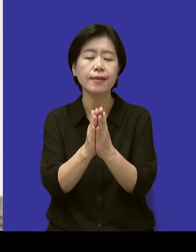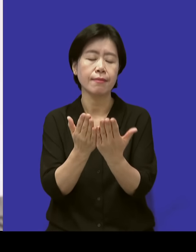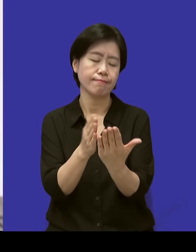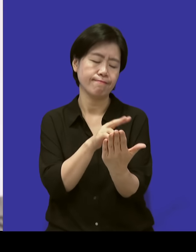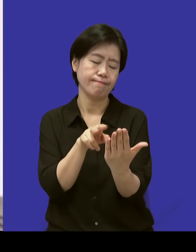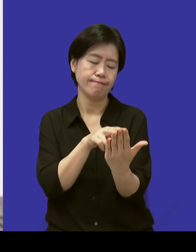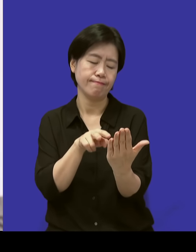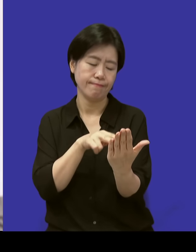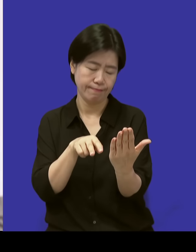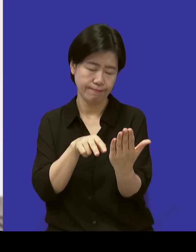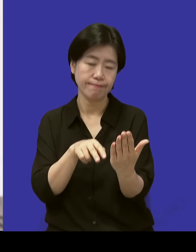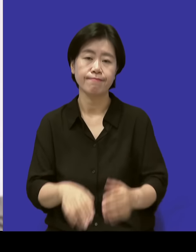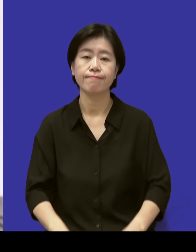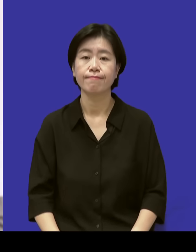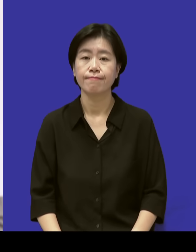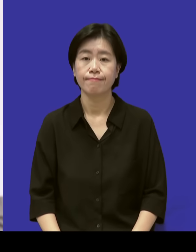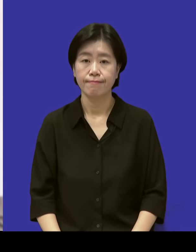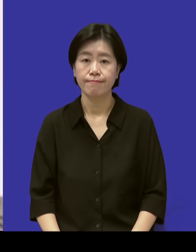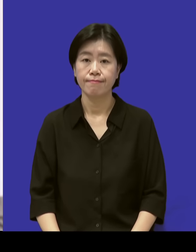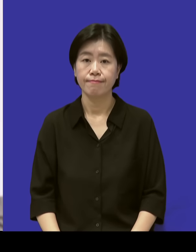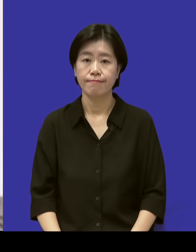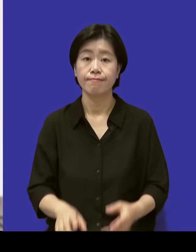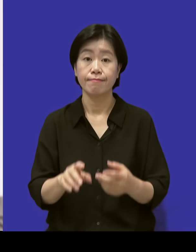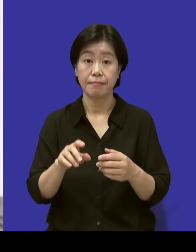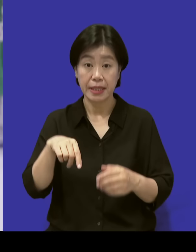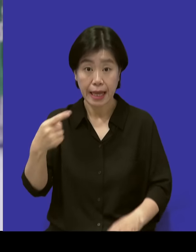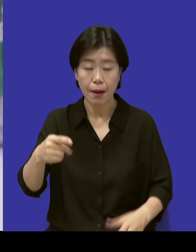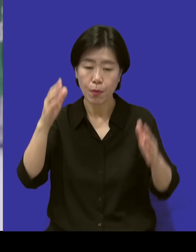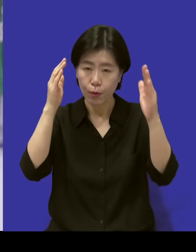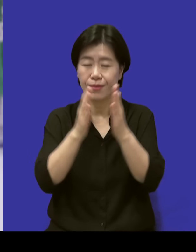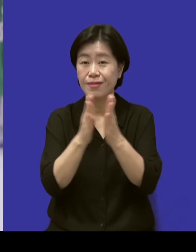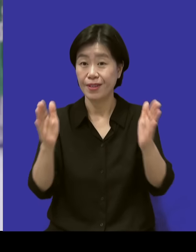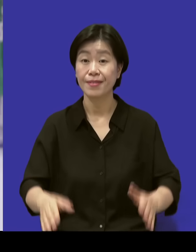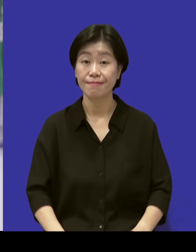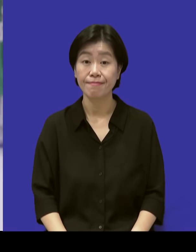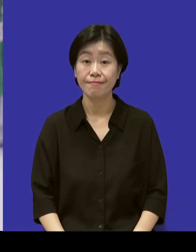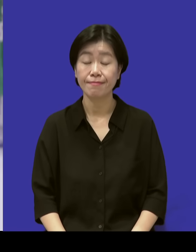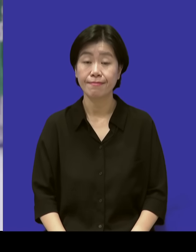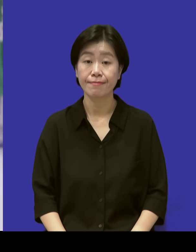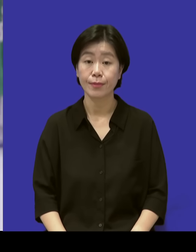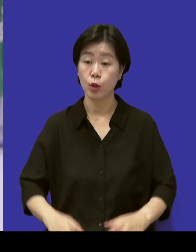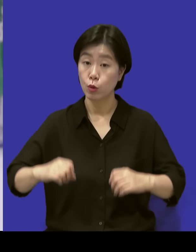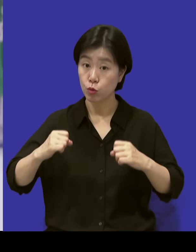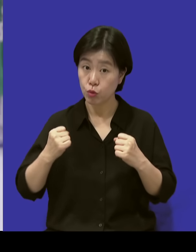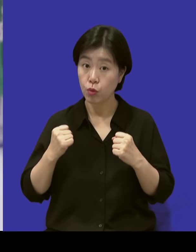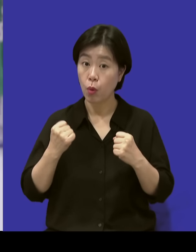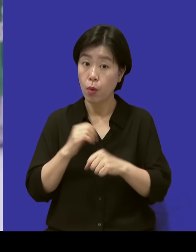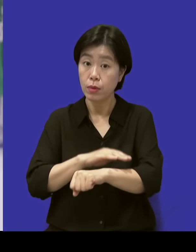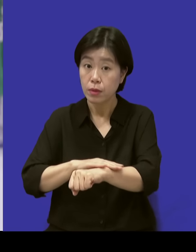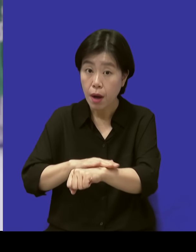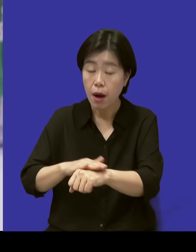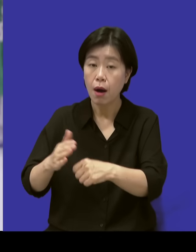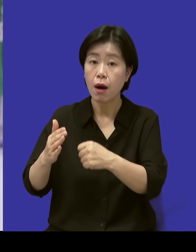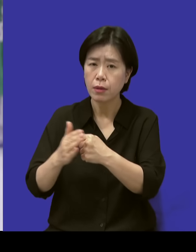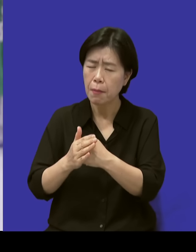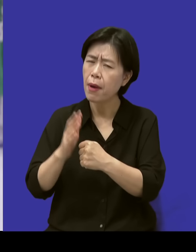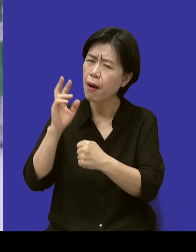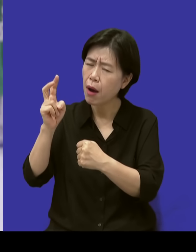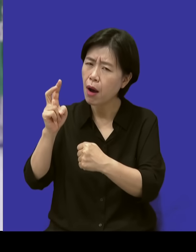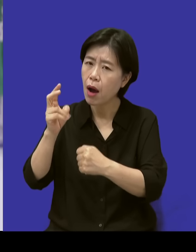읽었어요. 네네. 말씀을 한 장을 딱 읽고 그렇게 학교 생활을 시작했습니다. 근데 그렇게 순종을 했더니 하나님께서 엄청 지혜를